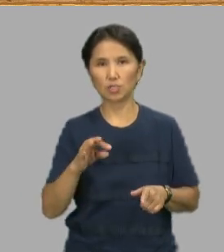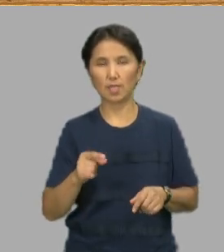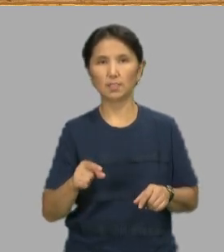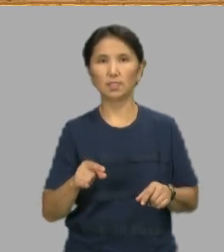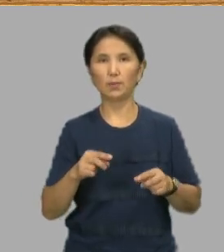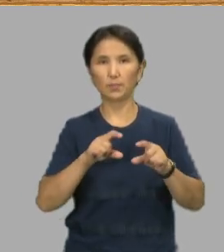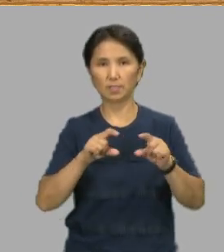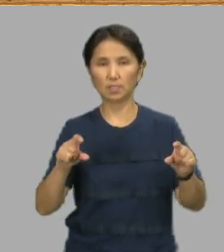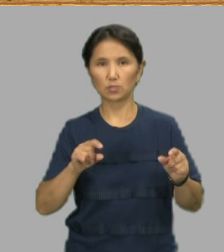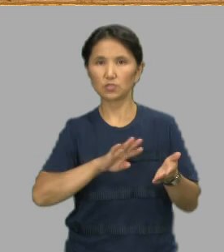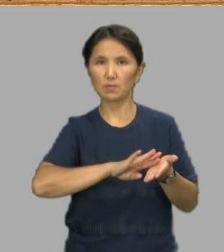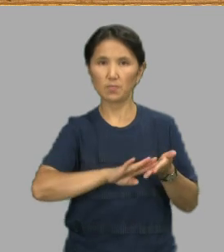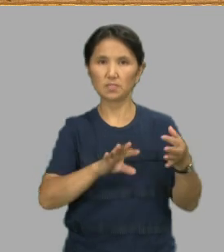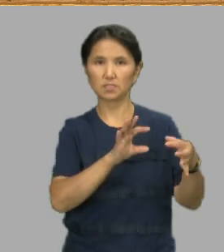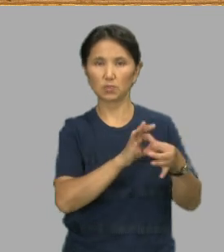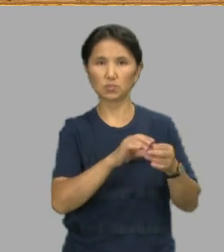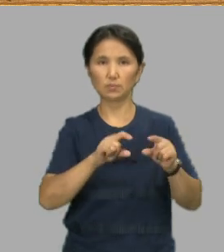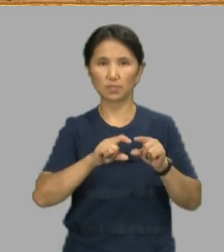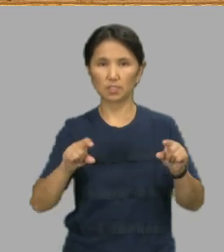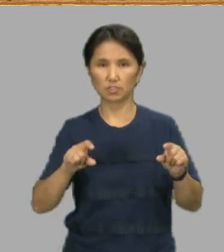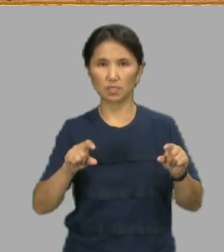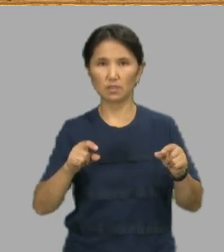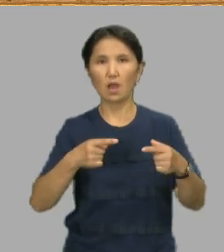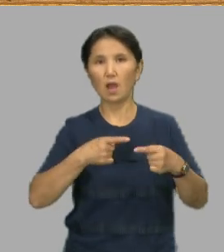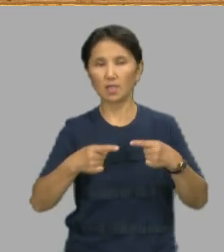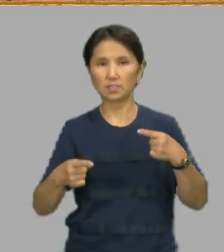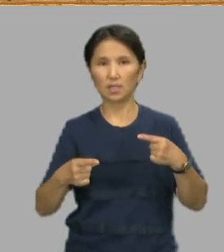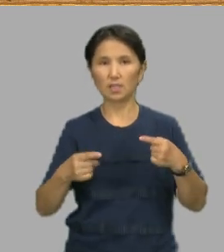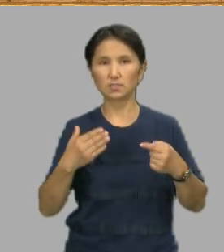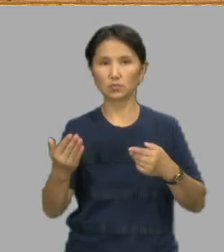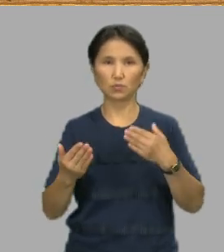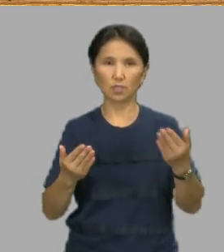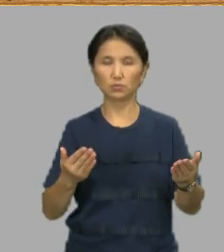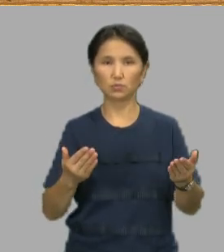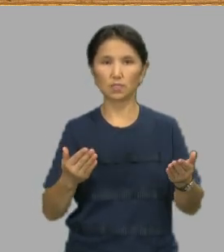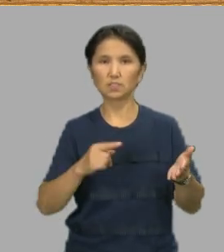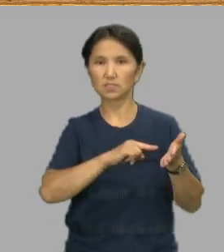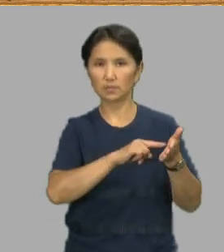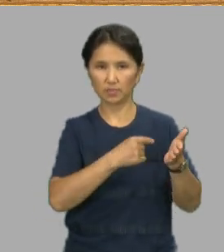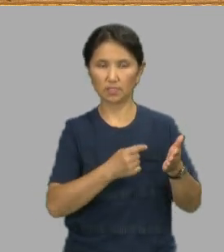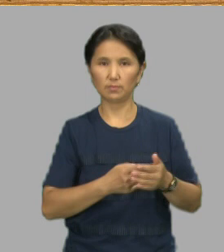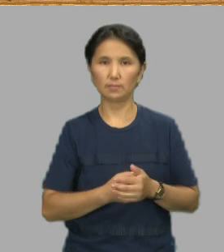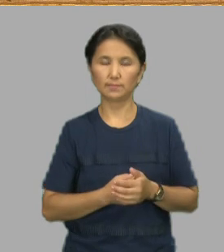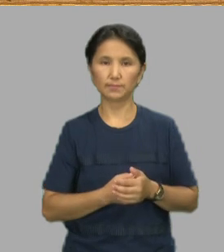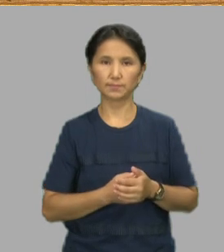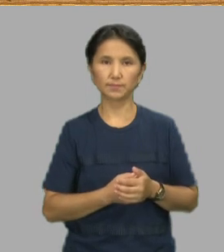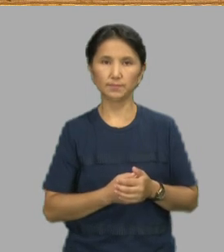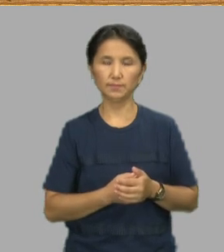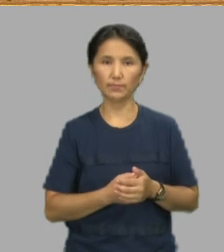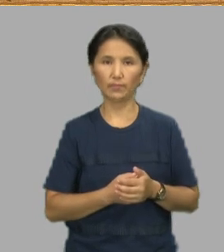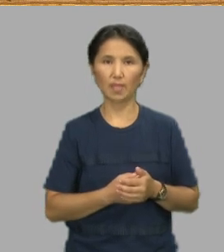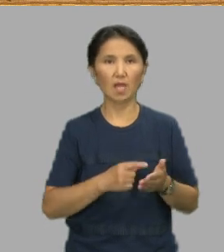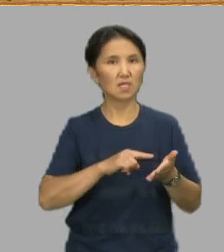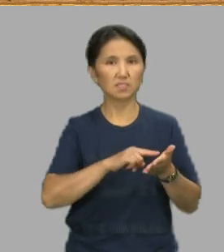Однородные члены предложения в бессоюзном предложении отделяются друг от друга запятыми.